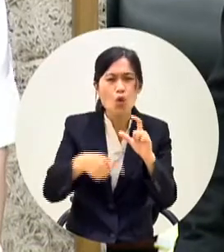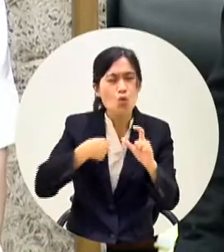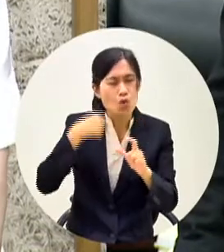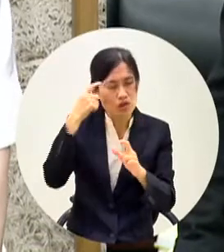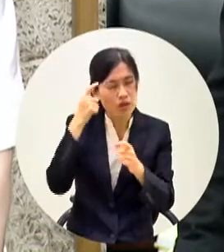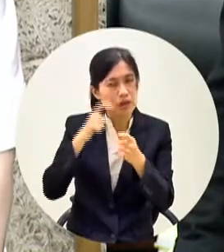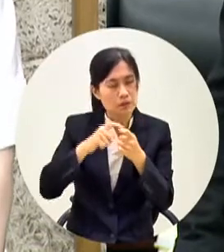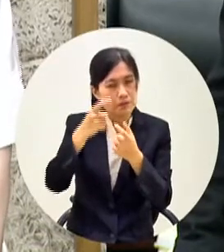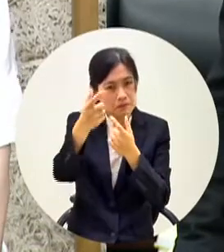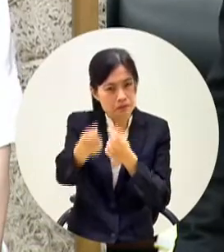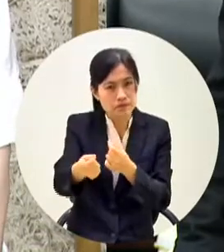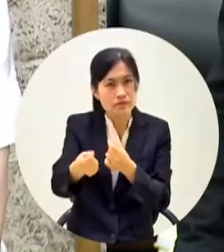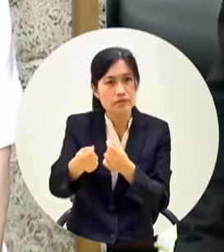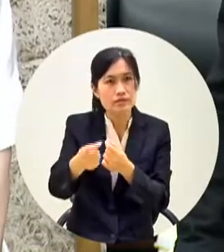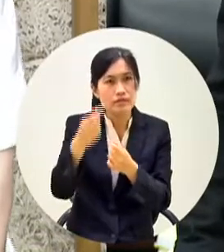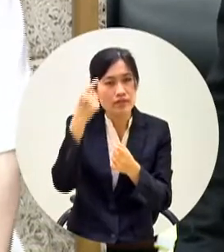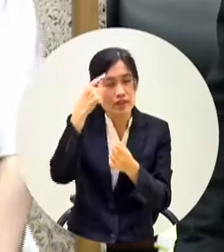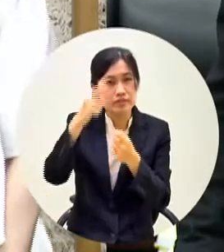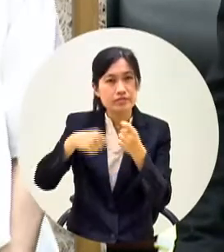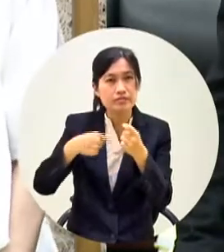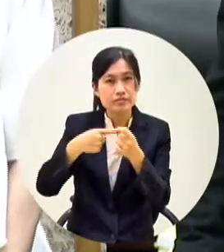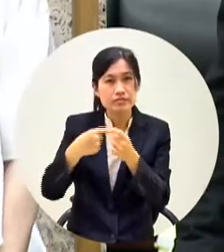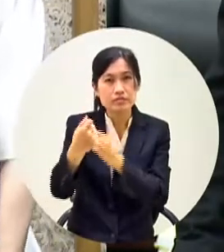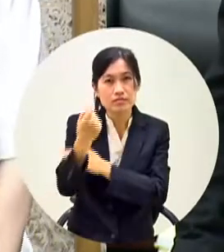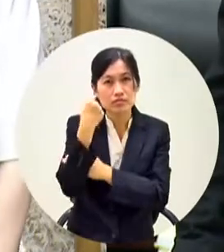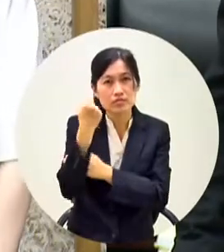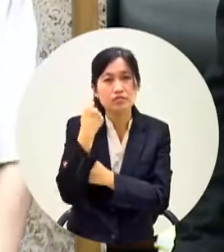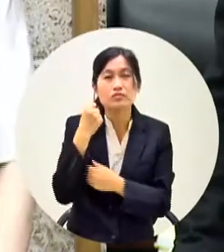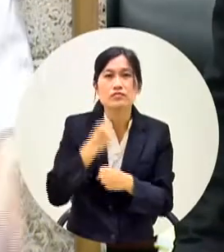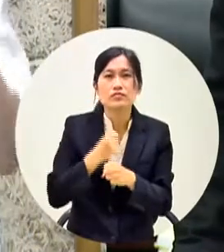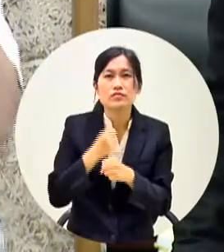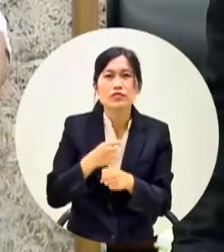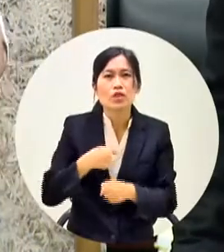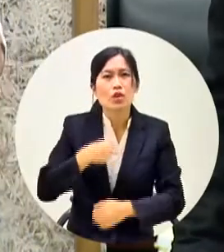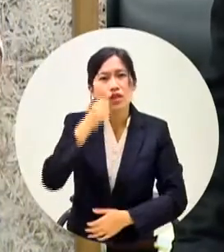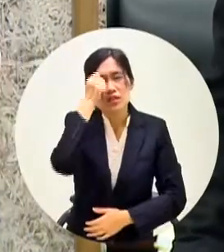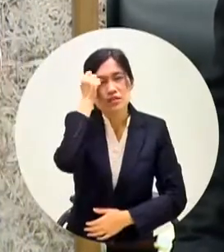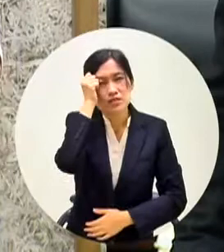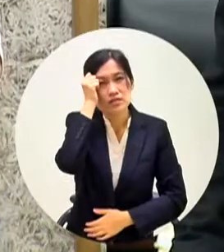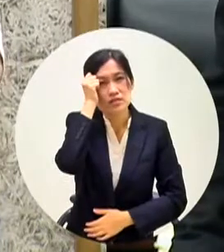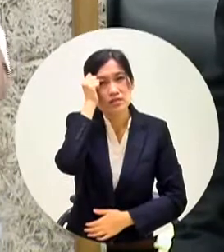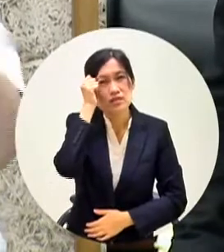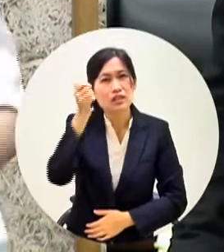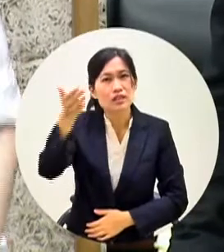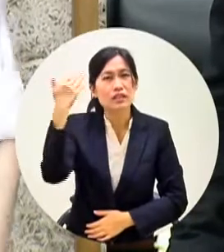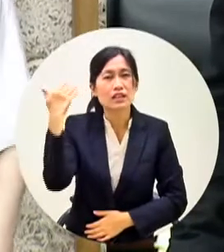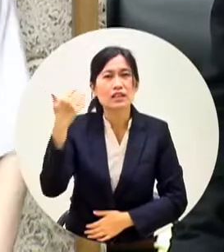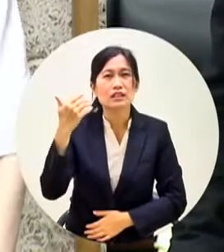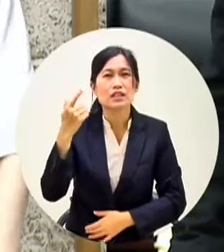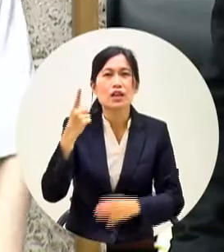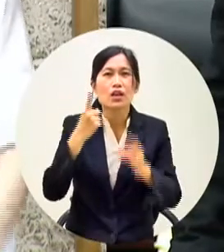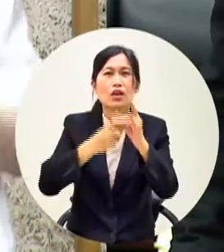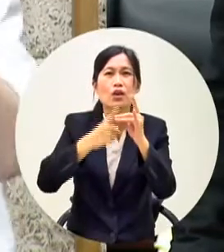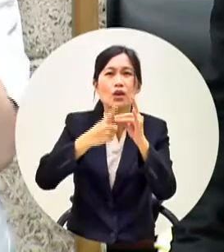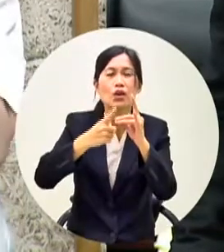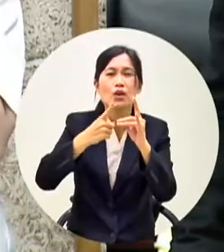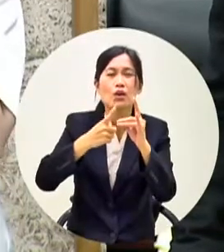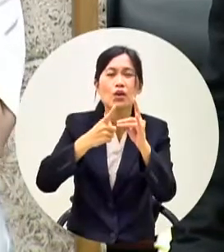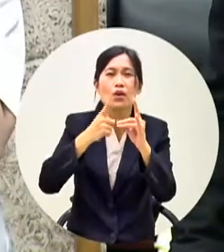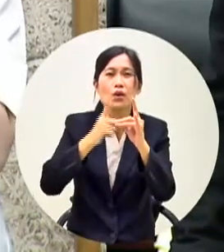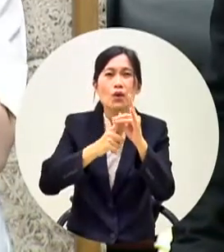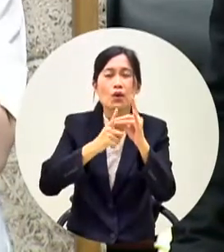年会积极来进行。 好、哦、啊，我会记较早观音山都登人